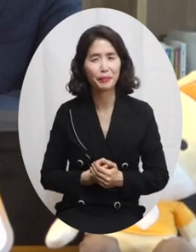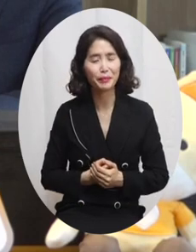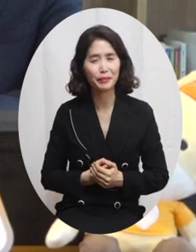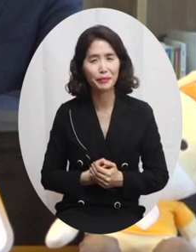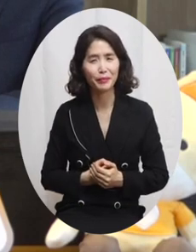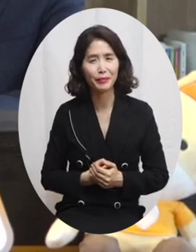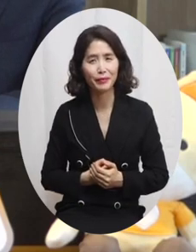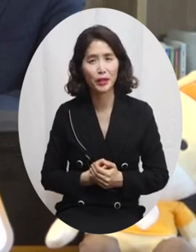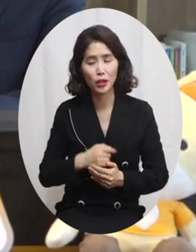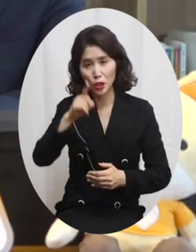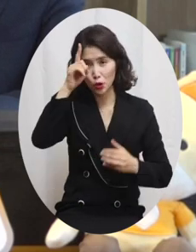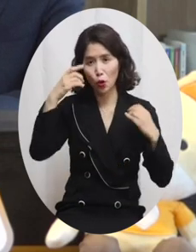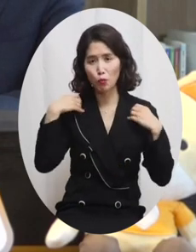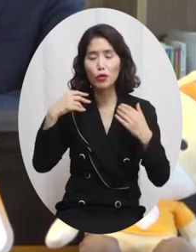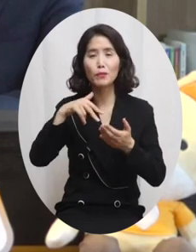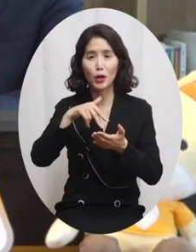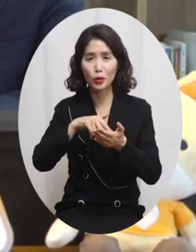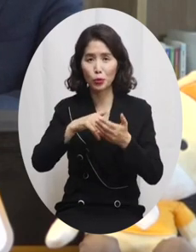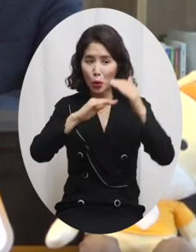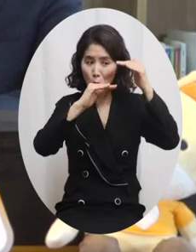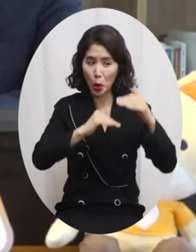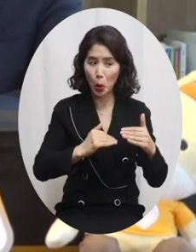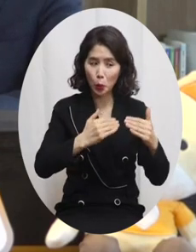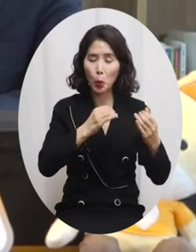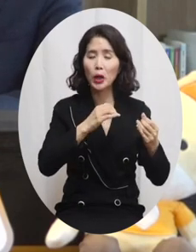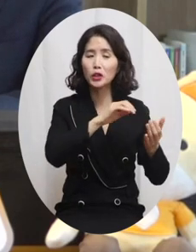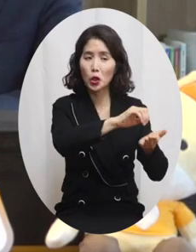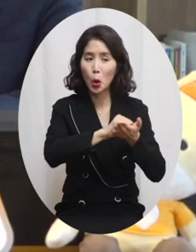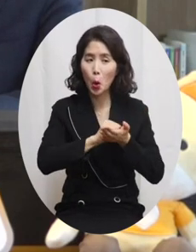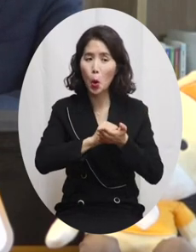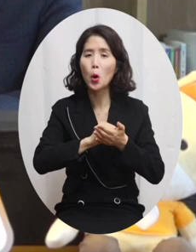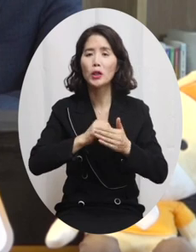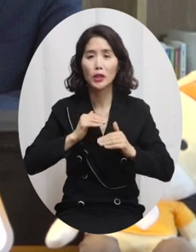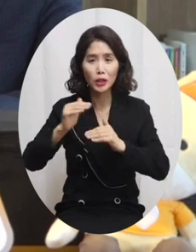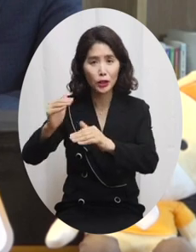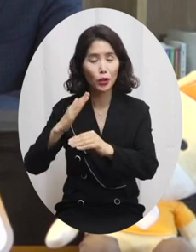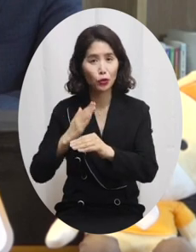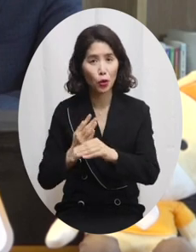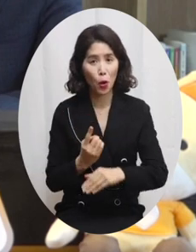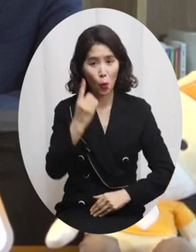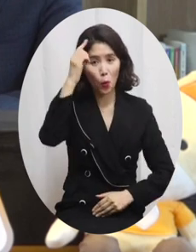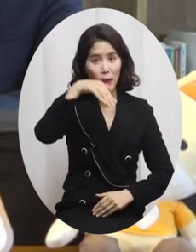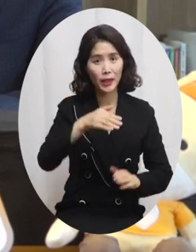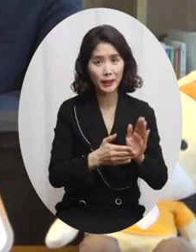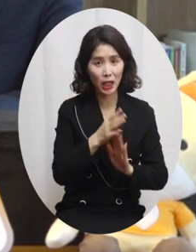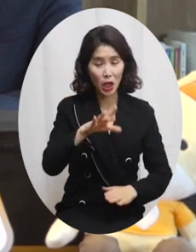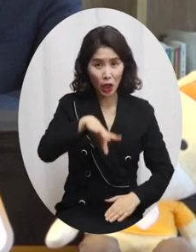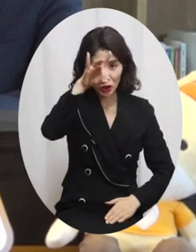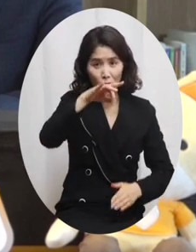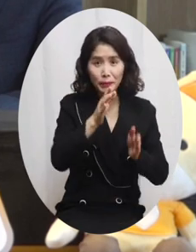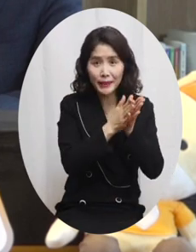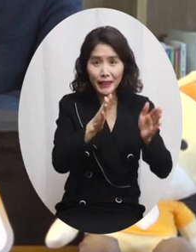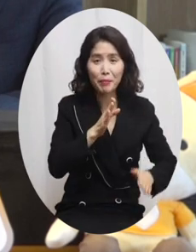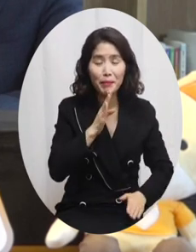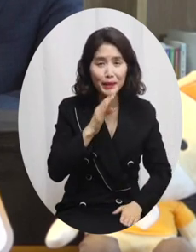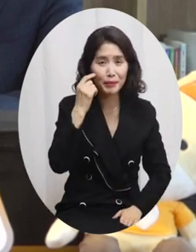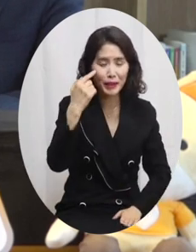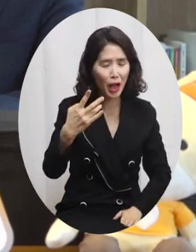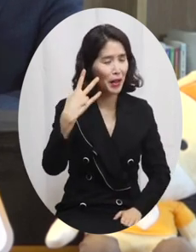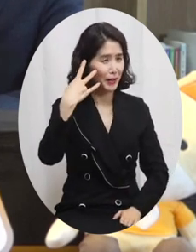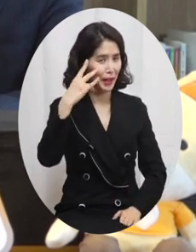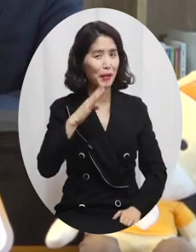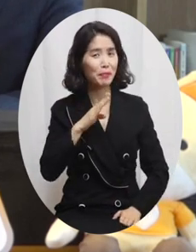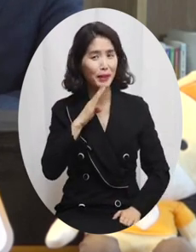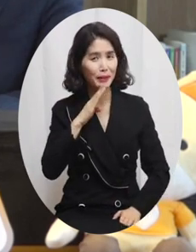그거를 중앙정부에서도 이번에 그 시행하는 것 같아요. 아, 그렇습니까? 예, 그래서 고양시가 제가 알기로는 최초로 시작을 했던 거죠.